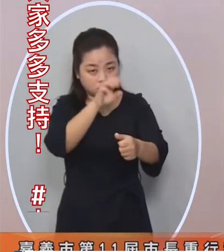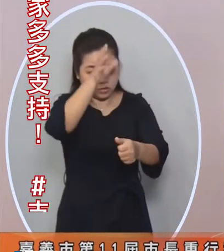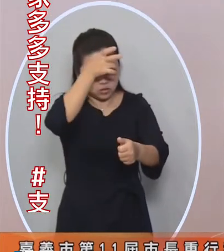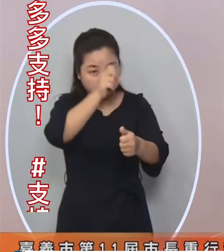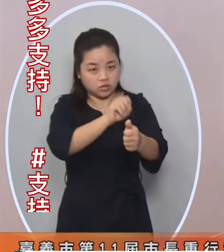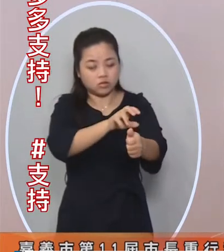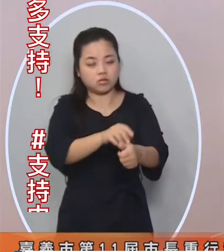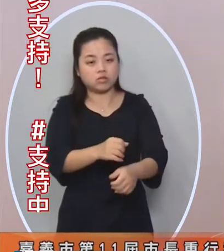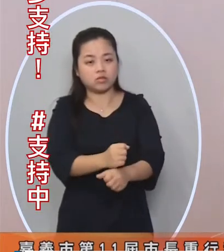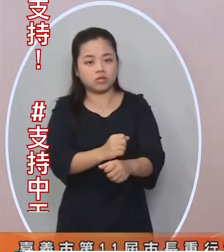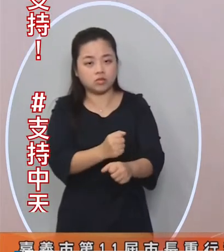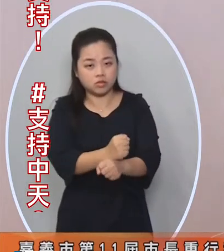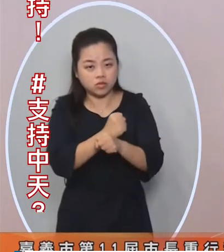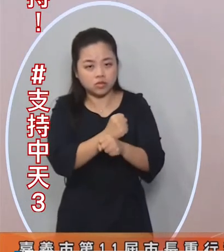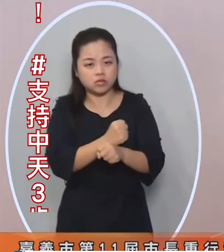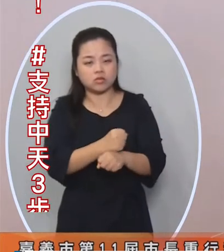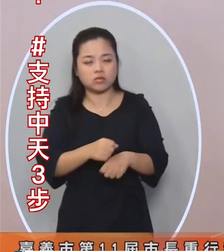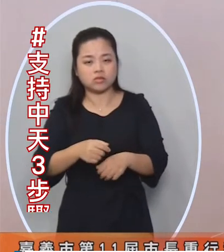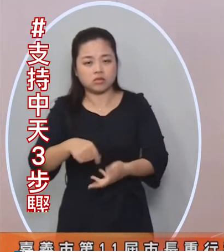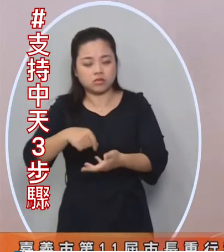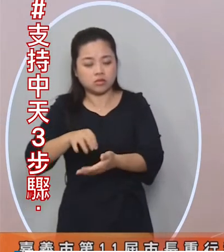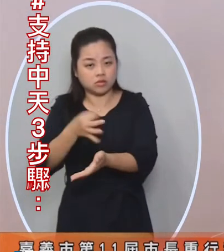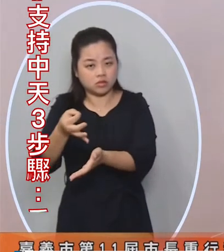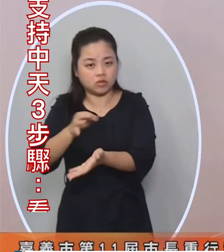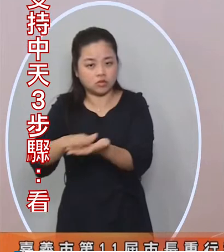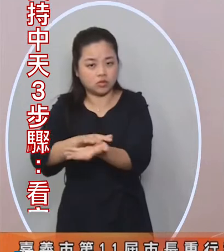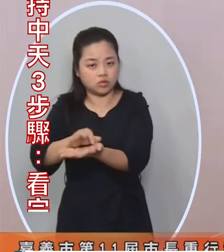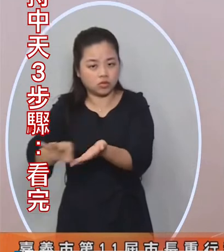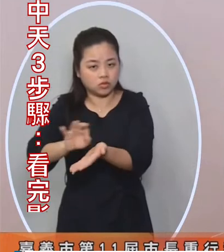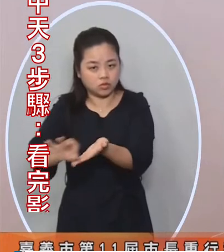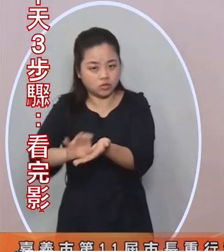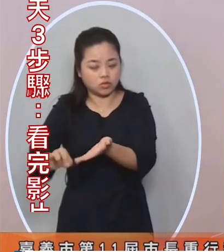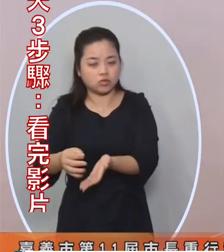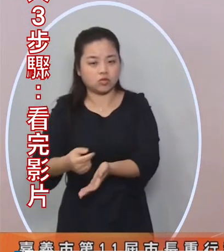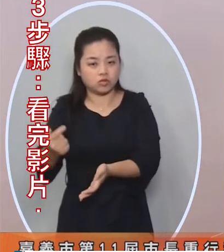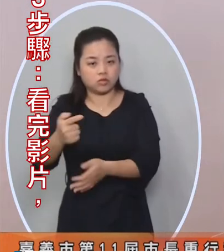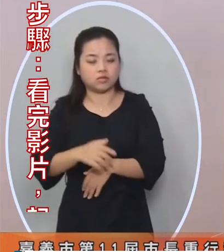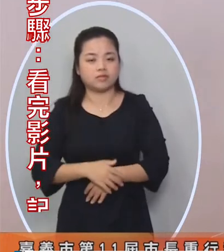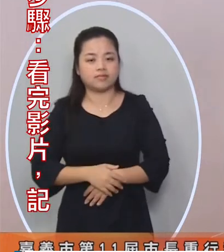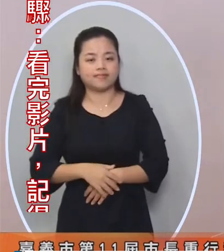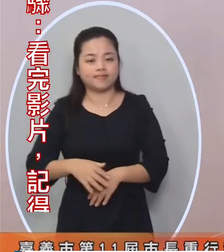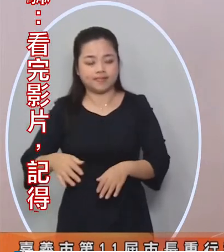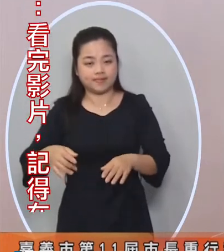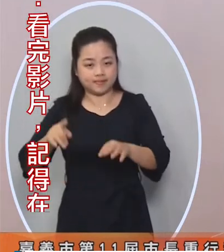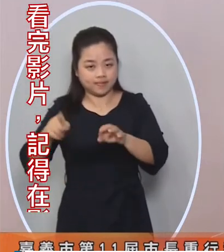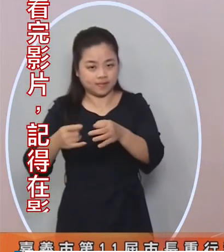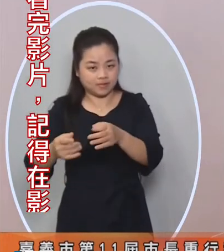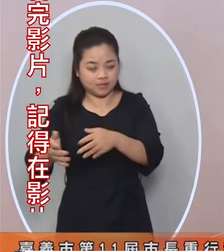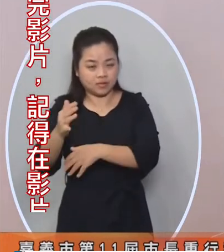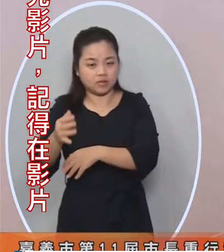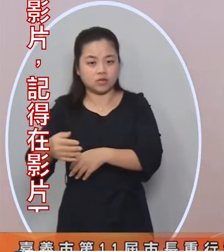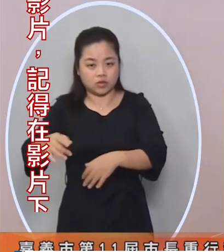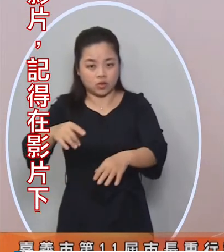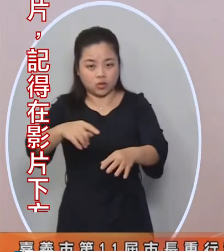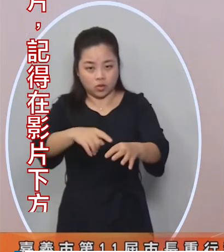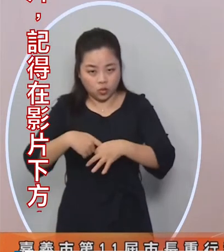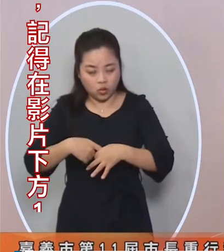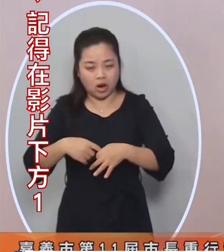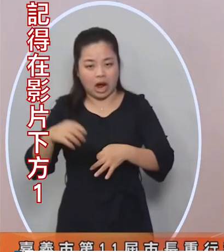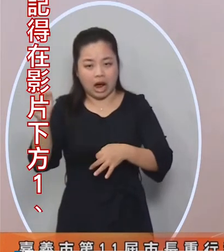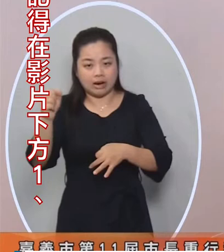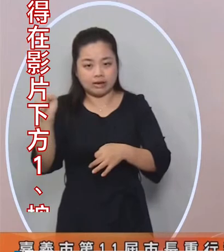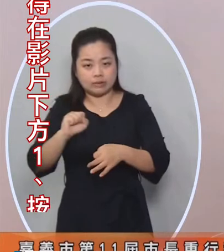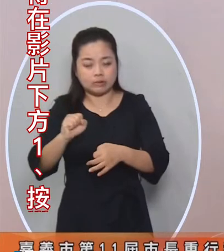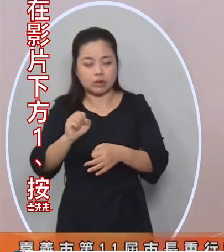你社会福利发挥太多，那最重要是你的财政收入不能比财政支出 还少、